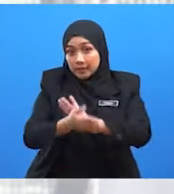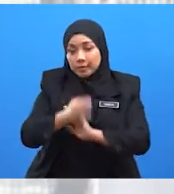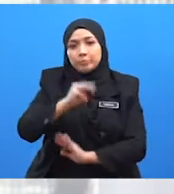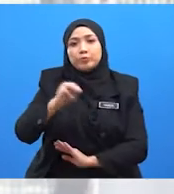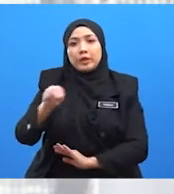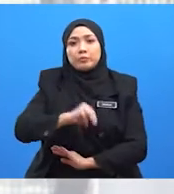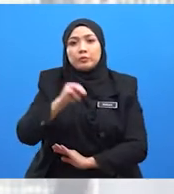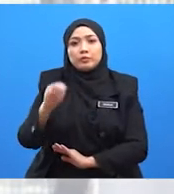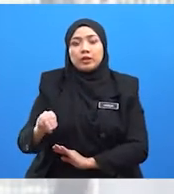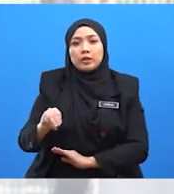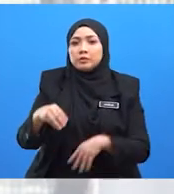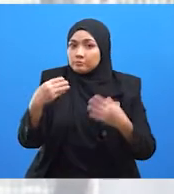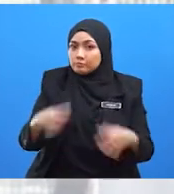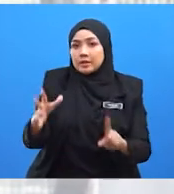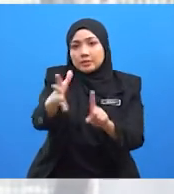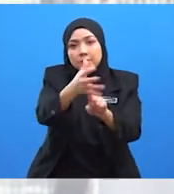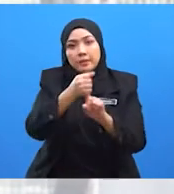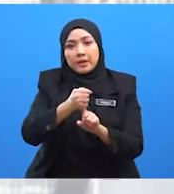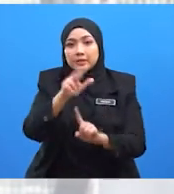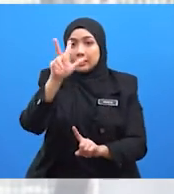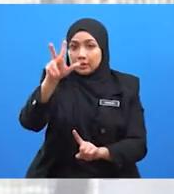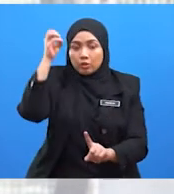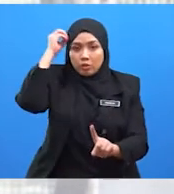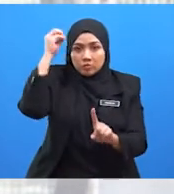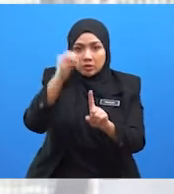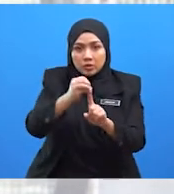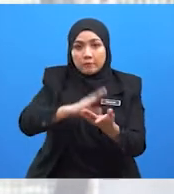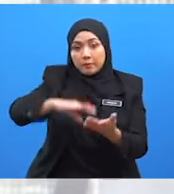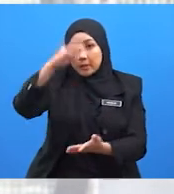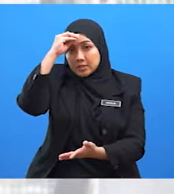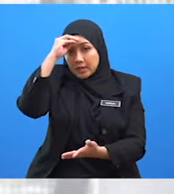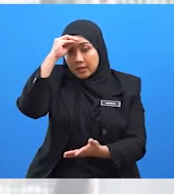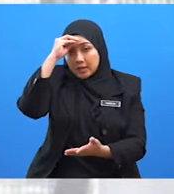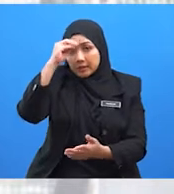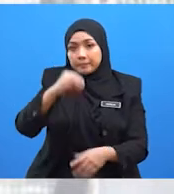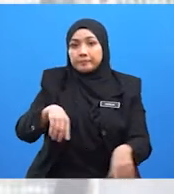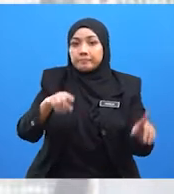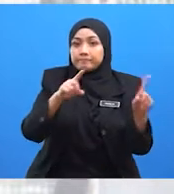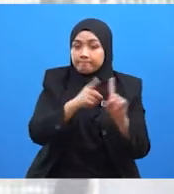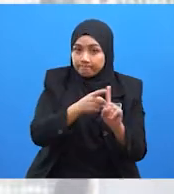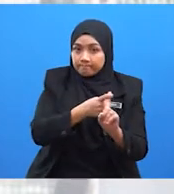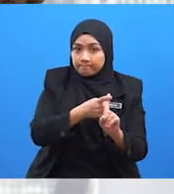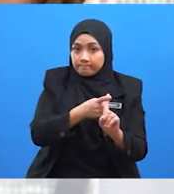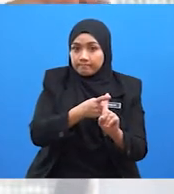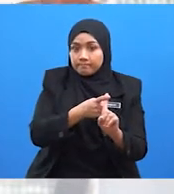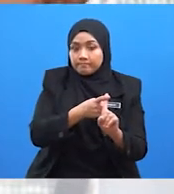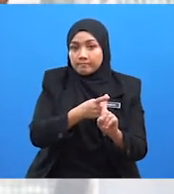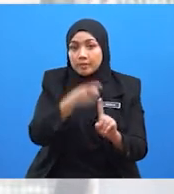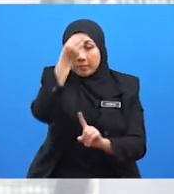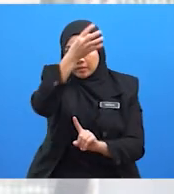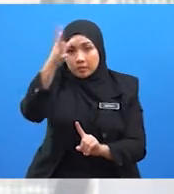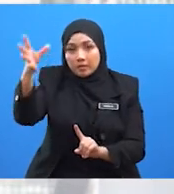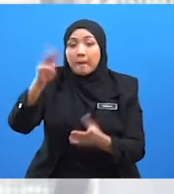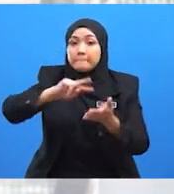murid-murid telah mencapai 3 objektif pembelajaran, iaitu pertama,